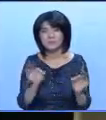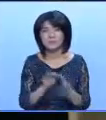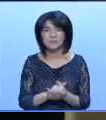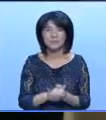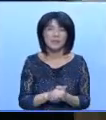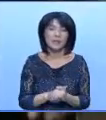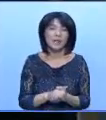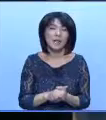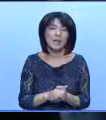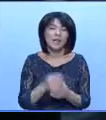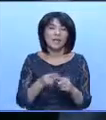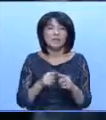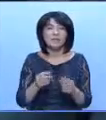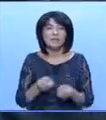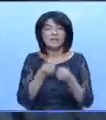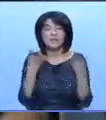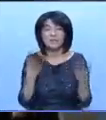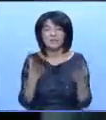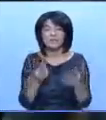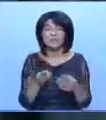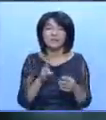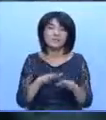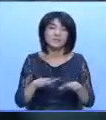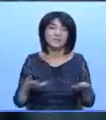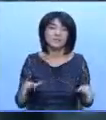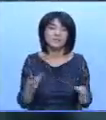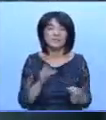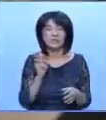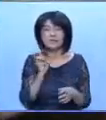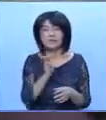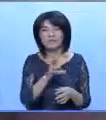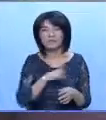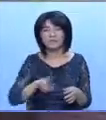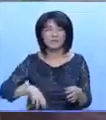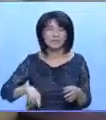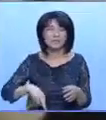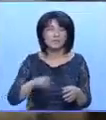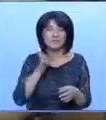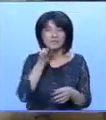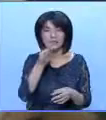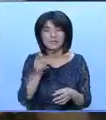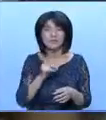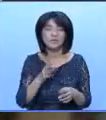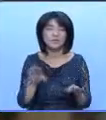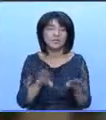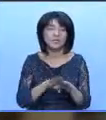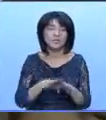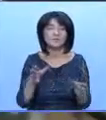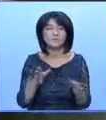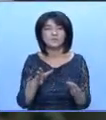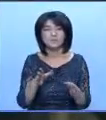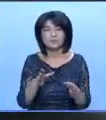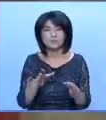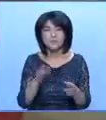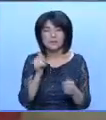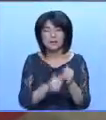Қоғамдық көліктегі бұл мереке балаларға көтеріңкі көңіл күй сыйлады. Трамвай басқармасы басшысының айтуынша, мұндай шараларды жиі қолға алып тұрған